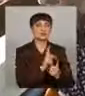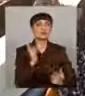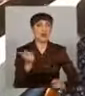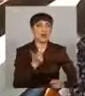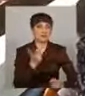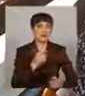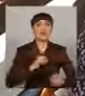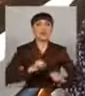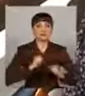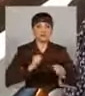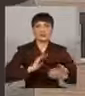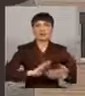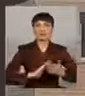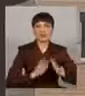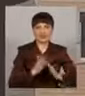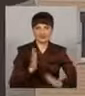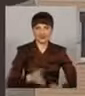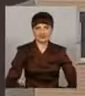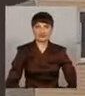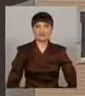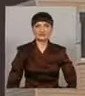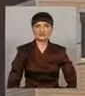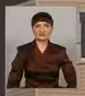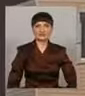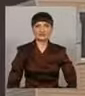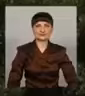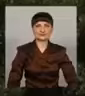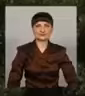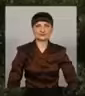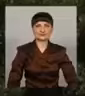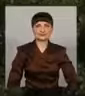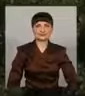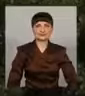попытаться договориться. Дамир Анитов, Арсен Сандыбаев, телеканал Алма-Аты, Алматинская область.